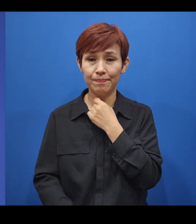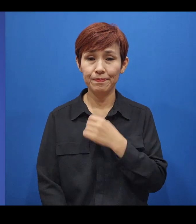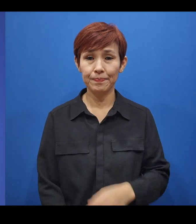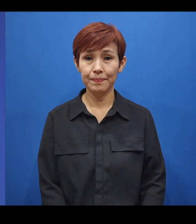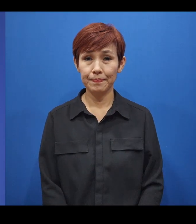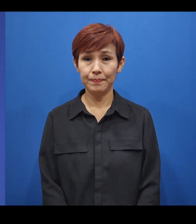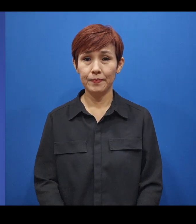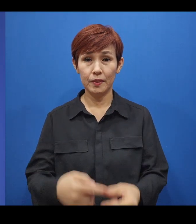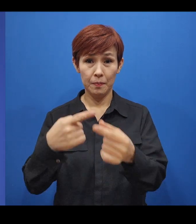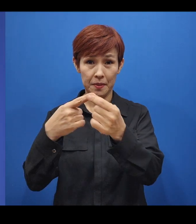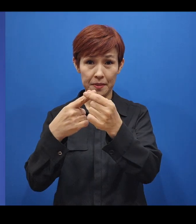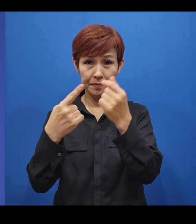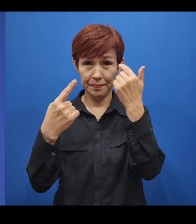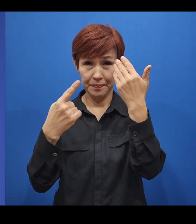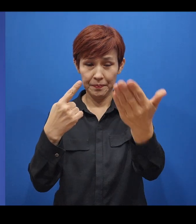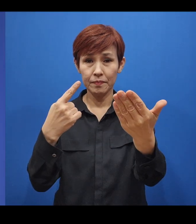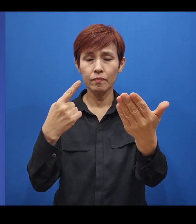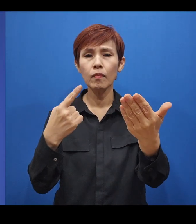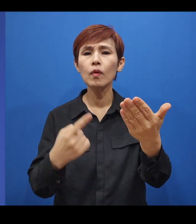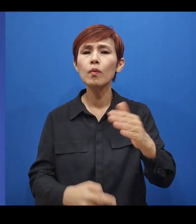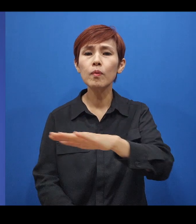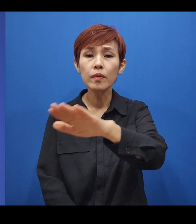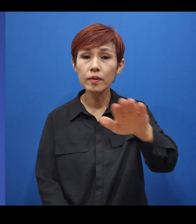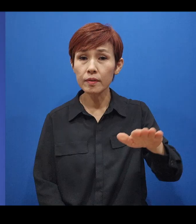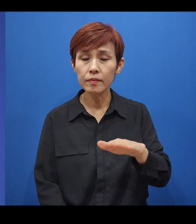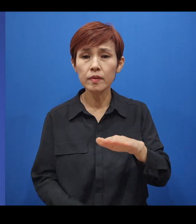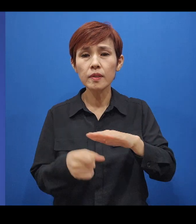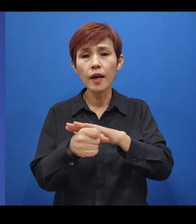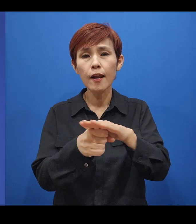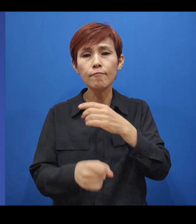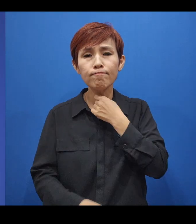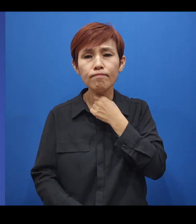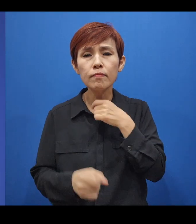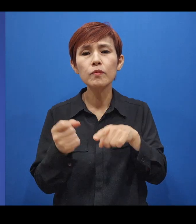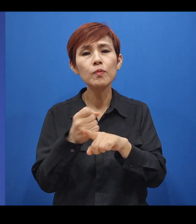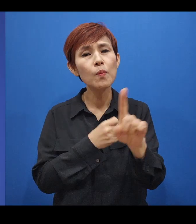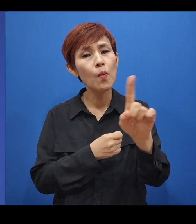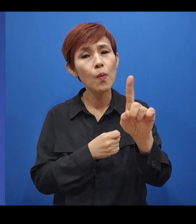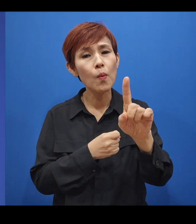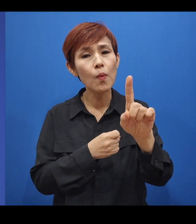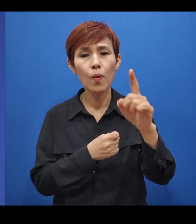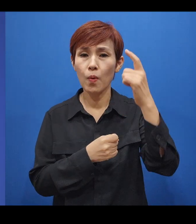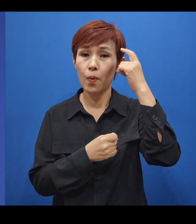번째 질문, 우리는 왜 사랑하려고 하는가?